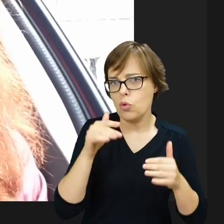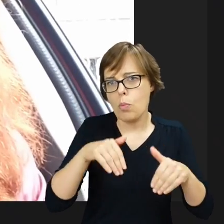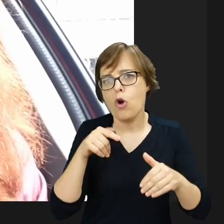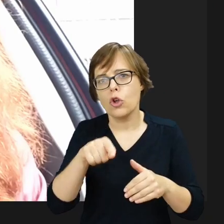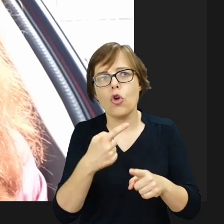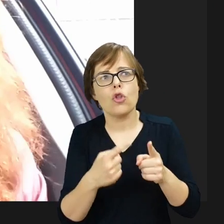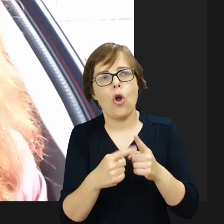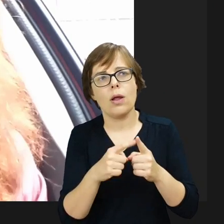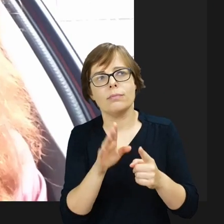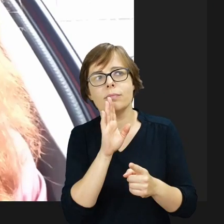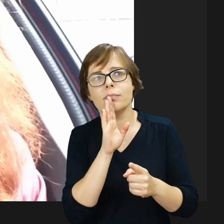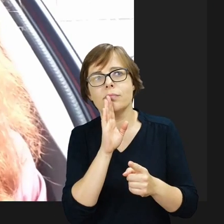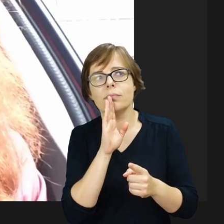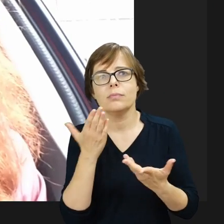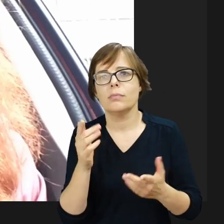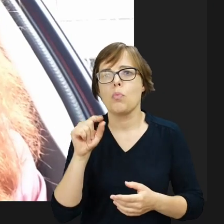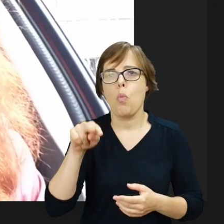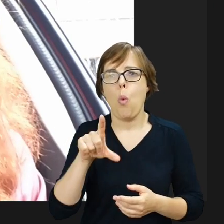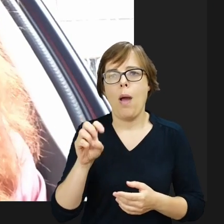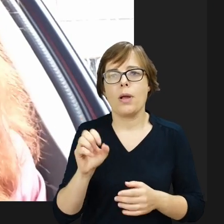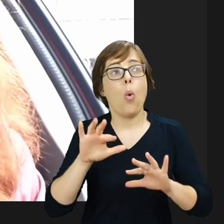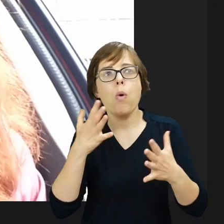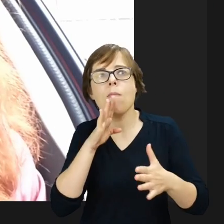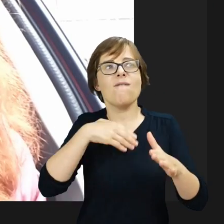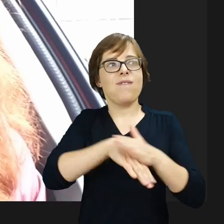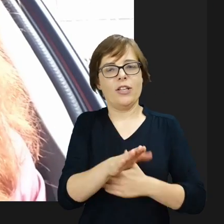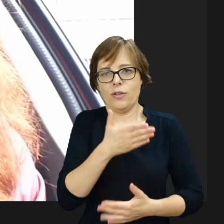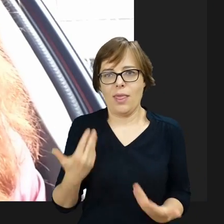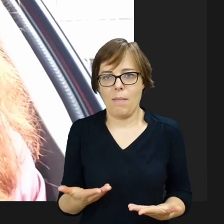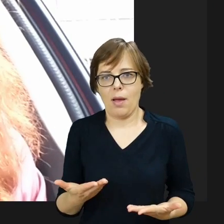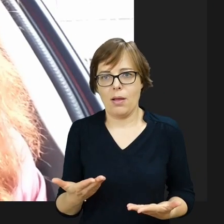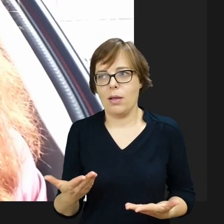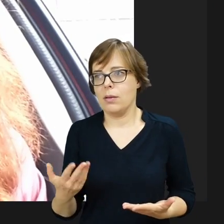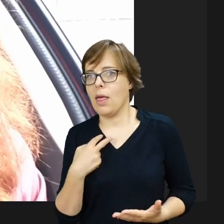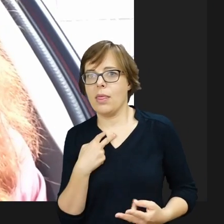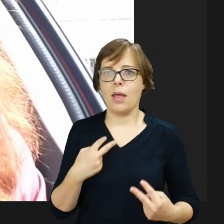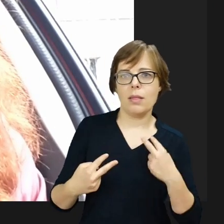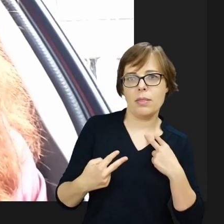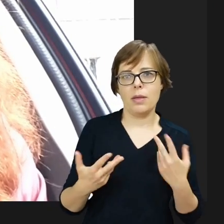jestem jakby upostaciowaniem tej pułapki w tej chwili, moja sytuacja, ponieważ